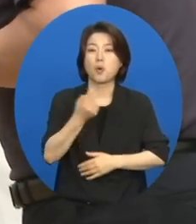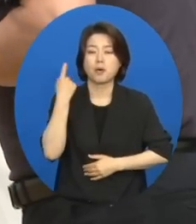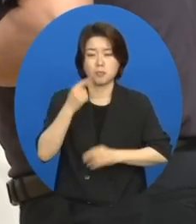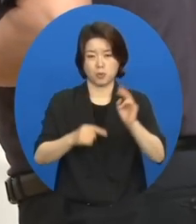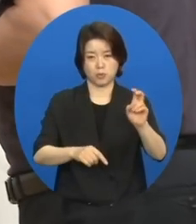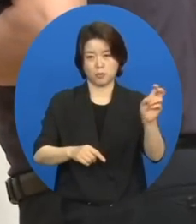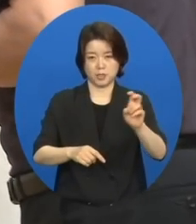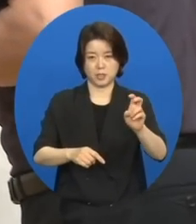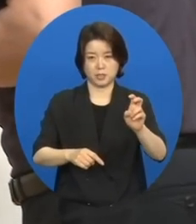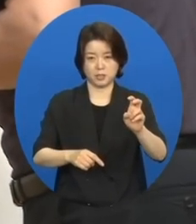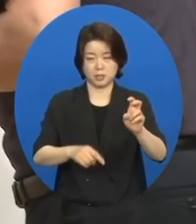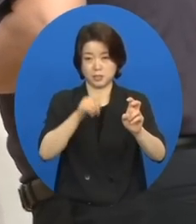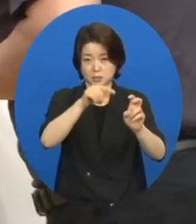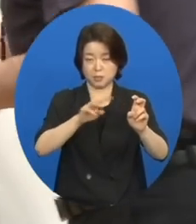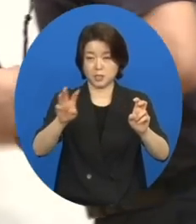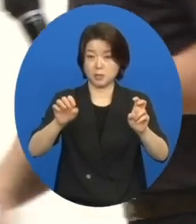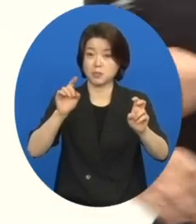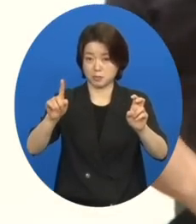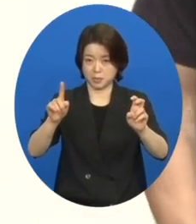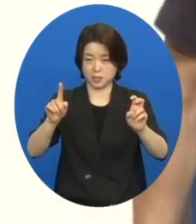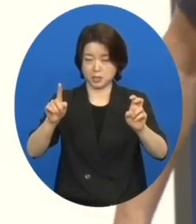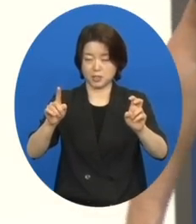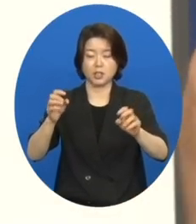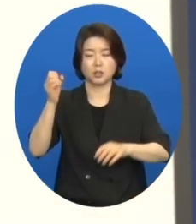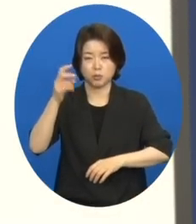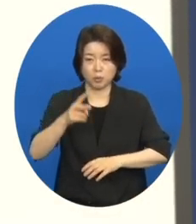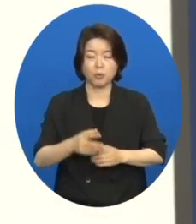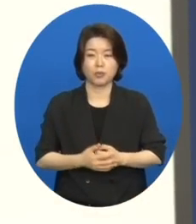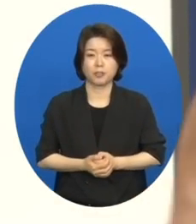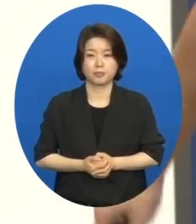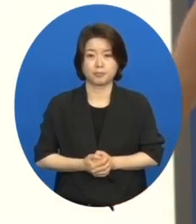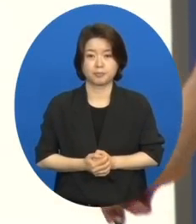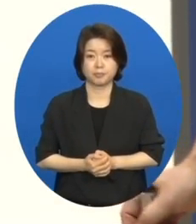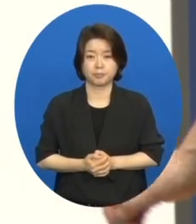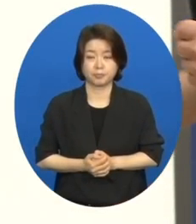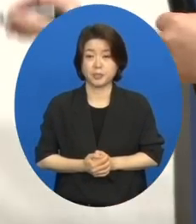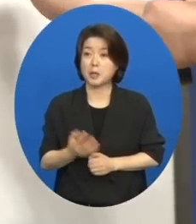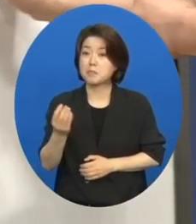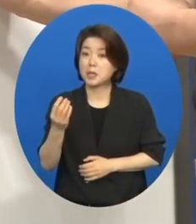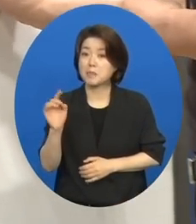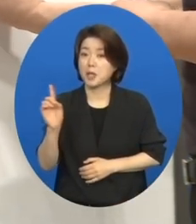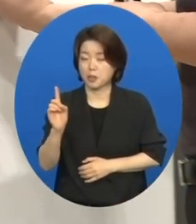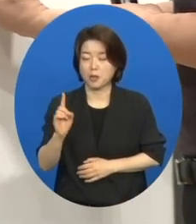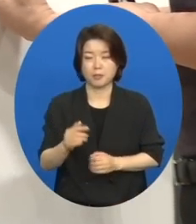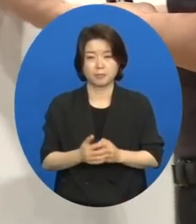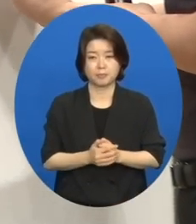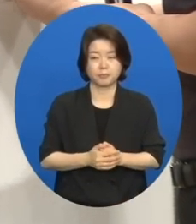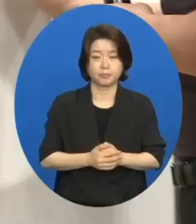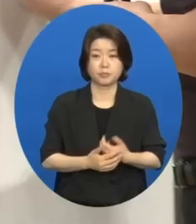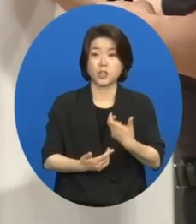20장 31절에 그리고 몇 구절만요?